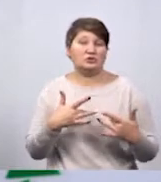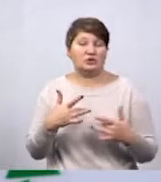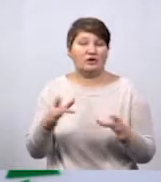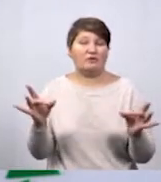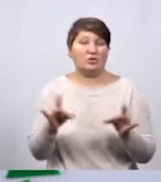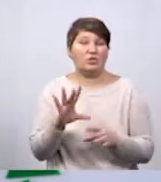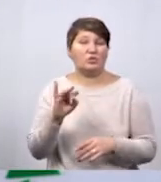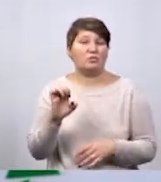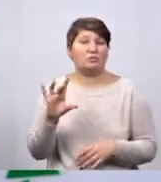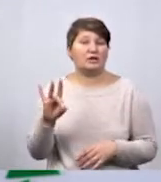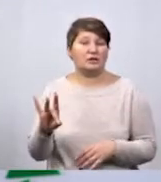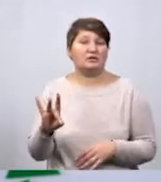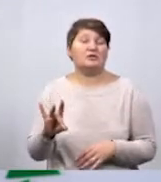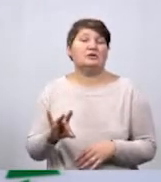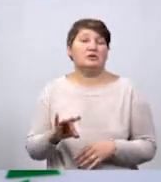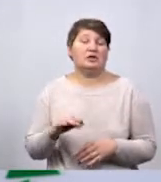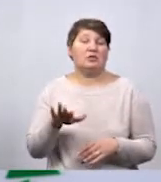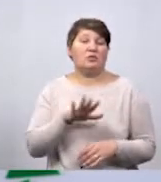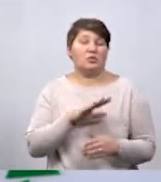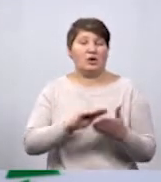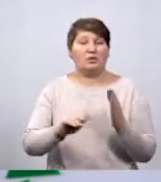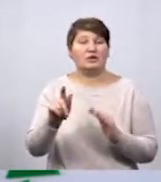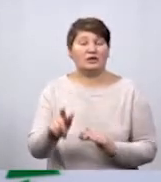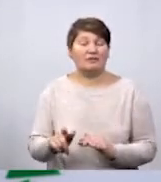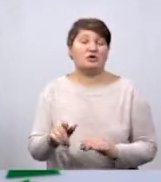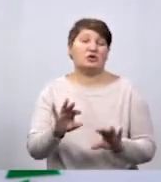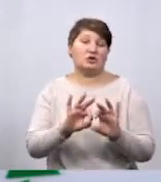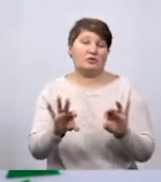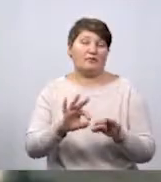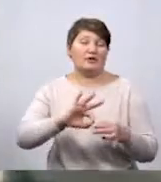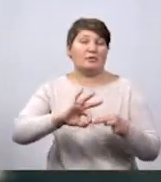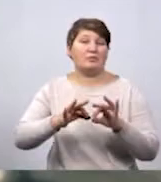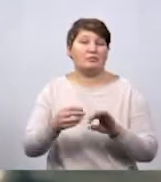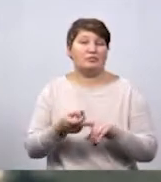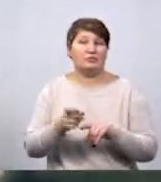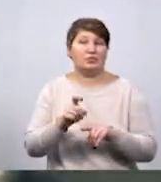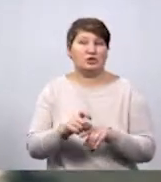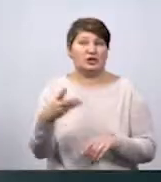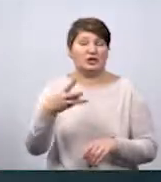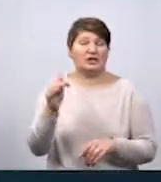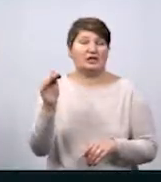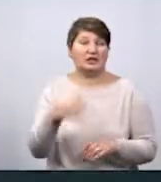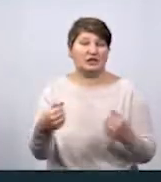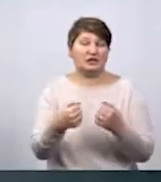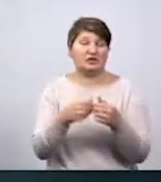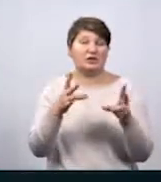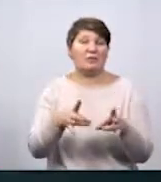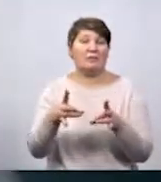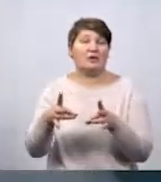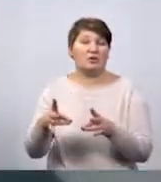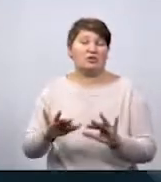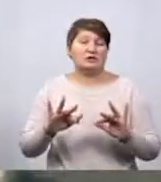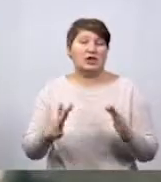ресторані «Urban Space 100». Там була Каріна Борисевич, тож вона розповість більше. Майже 3000 дорожньо-транспортних пригод сталося